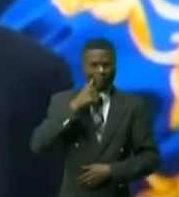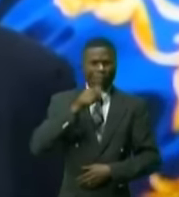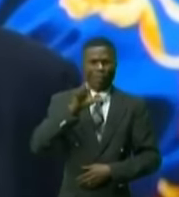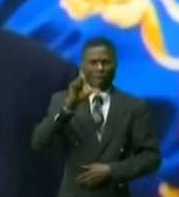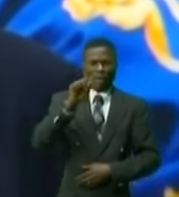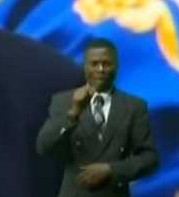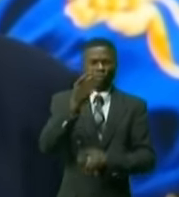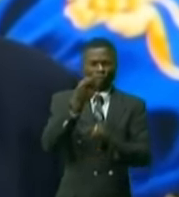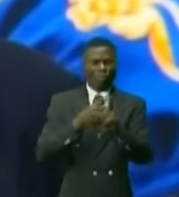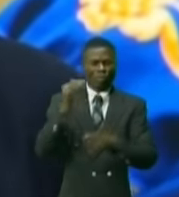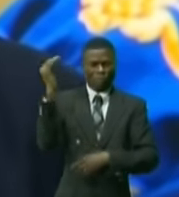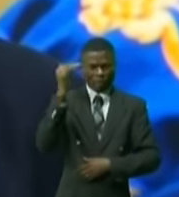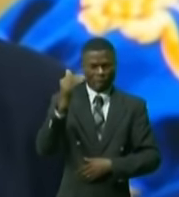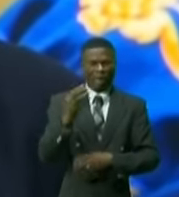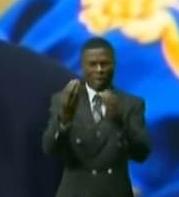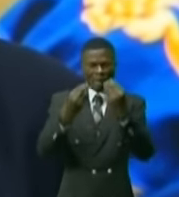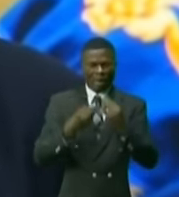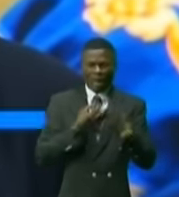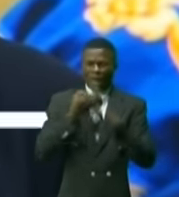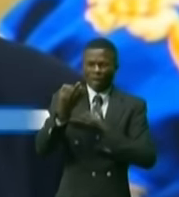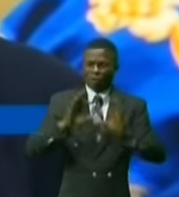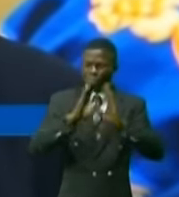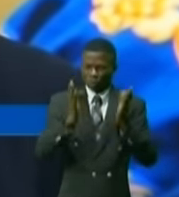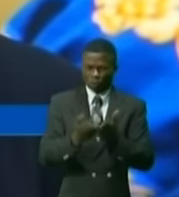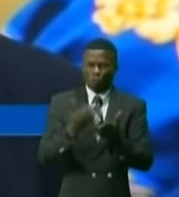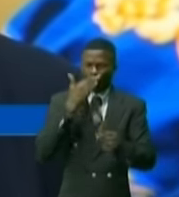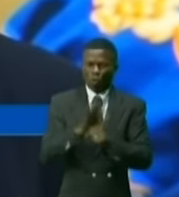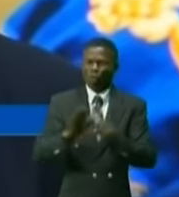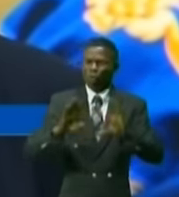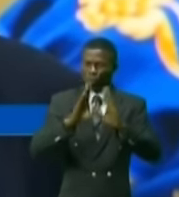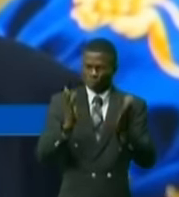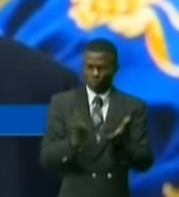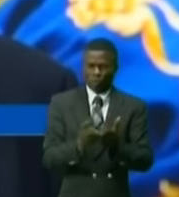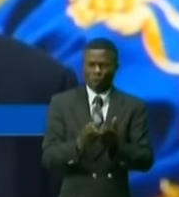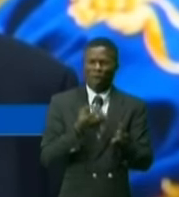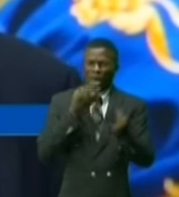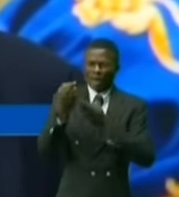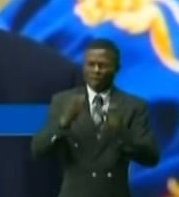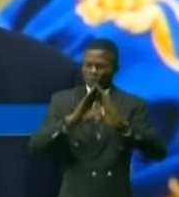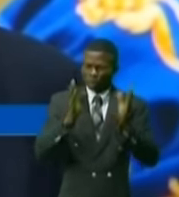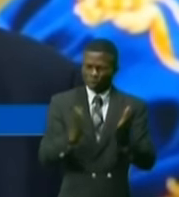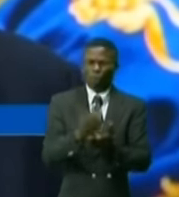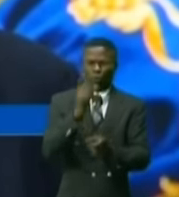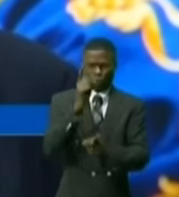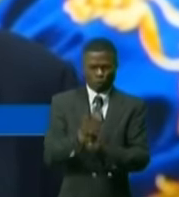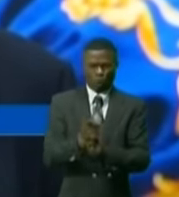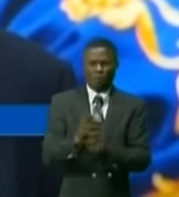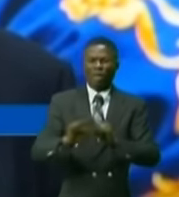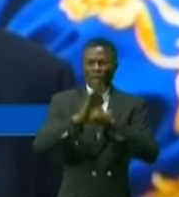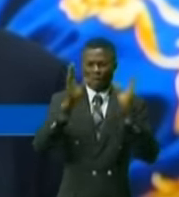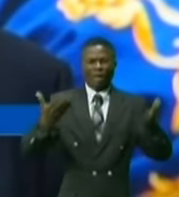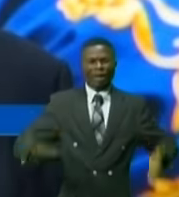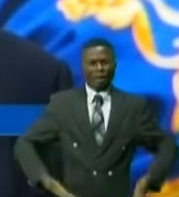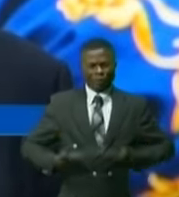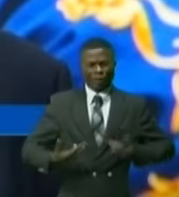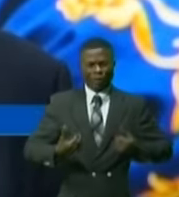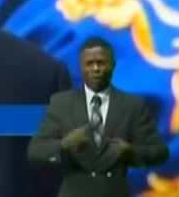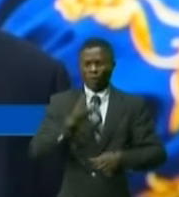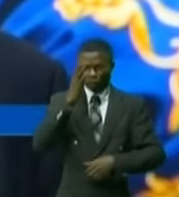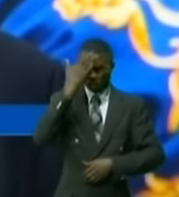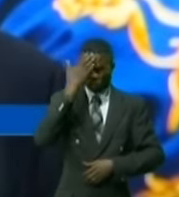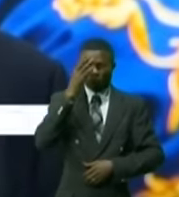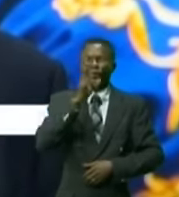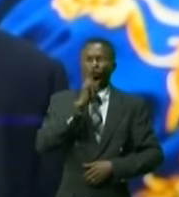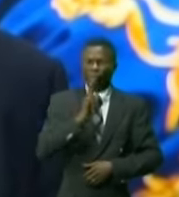20. Et il nous a donné toutes les assurances et d'après ses explications, nous sommes contents et nous sommes sûrs que l'on